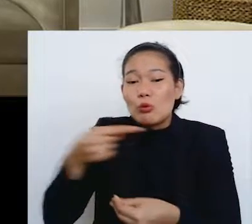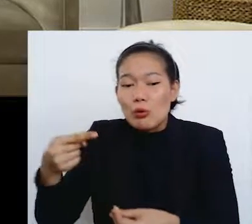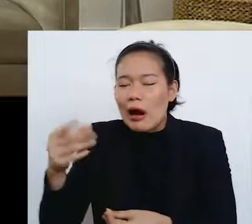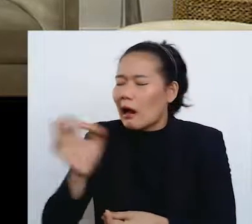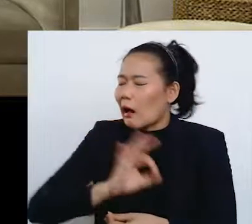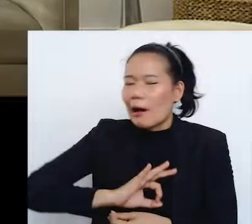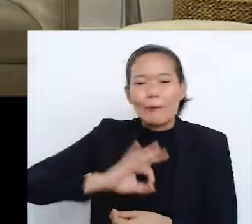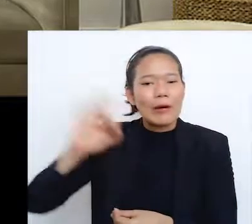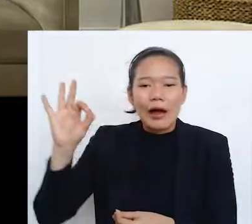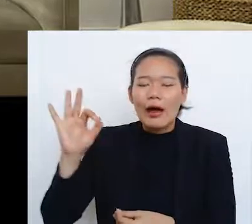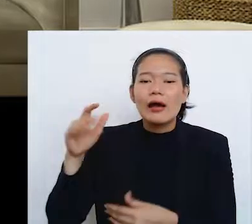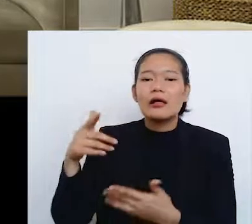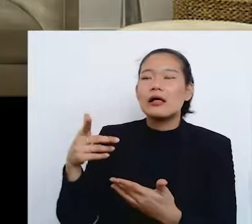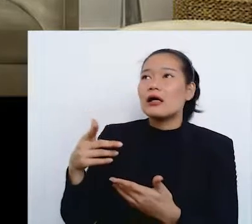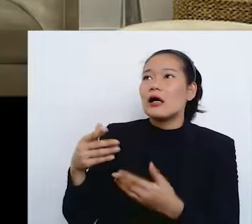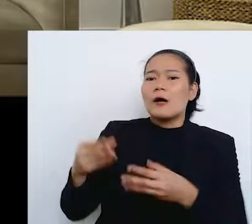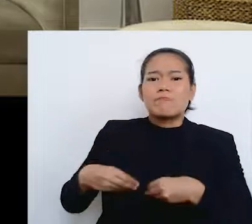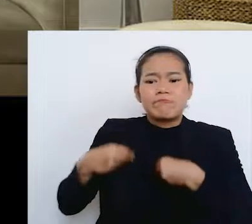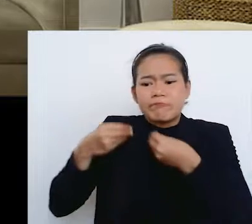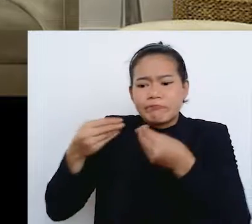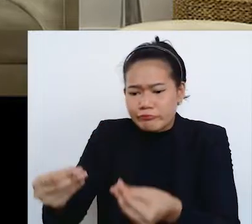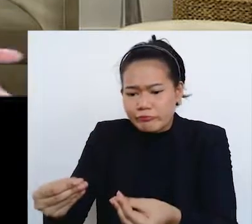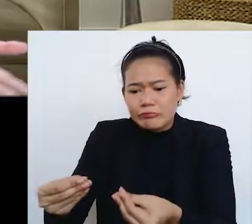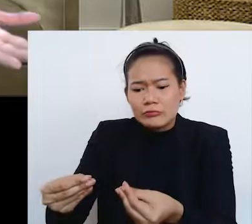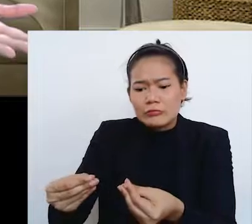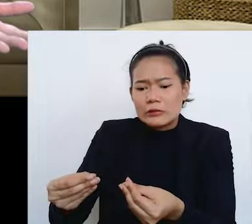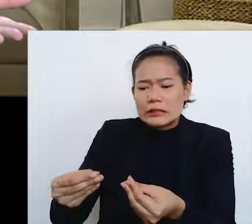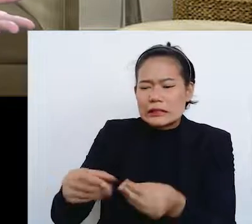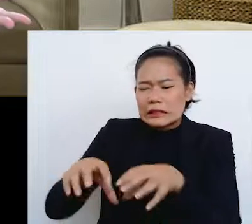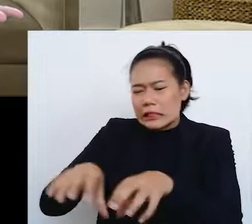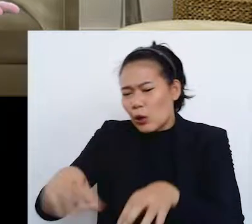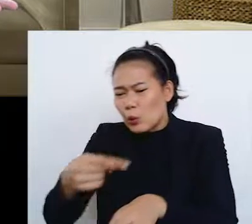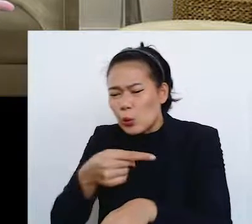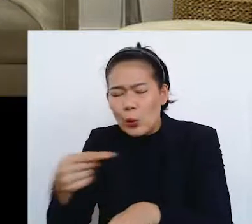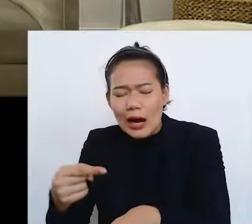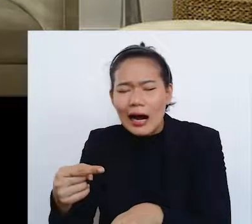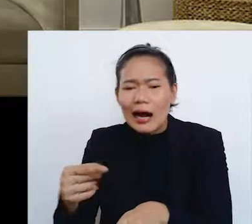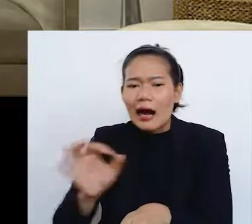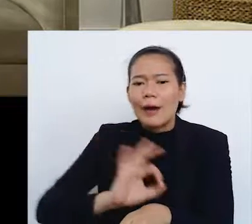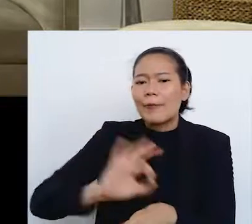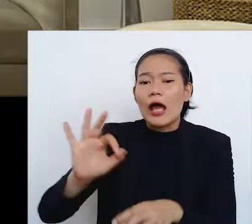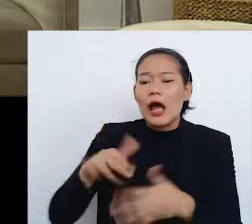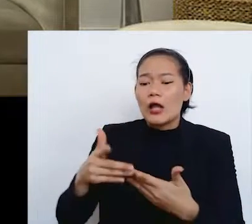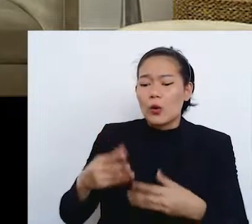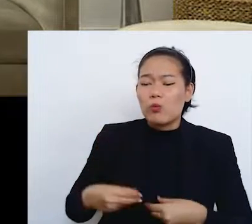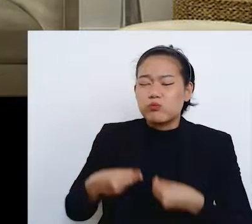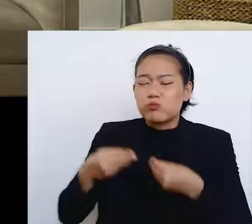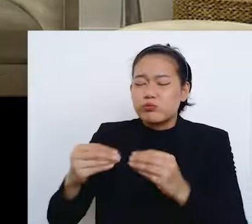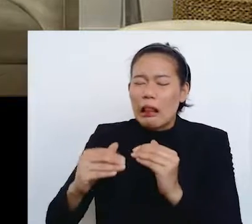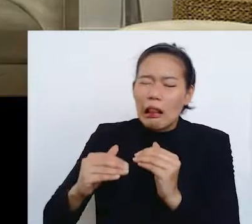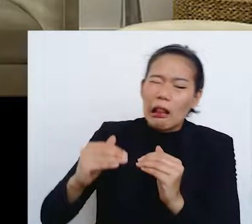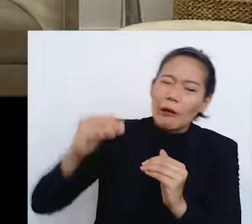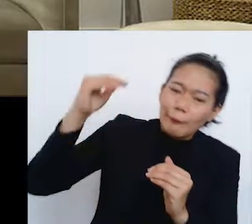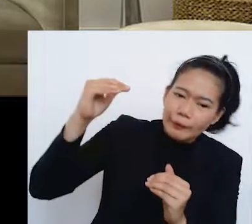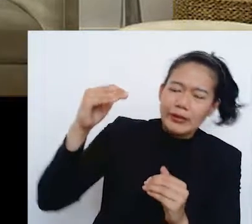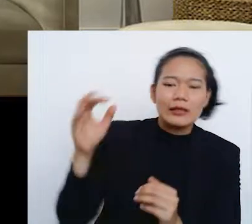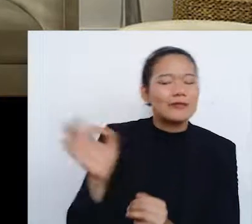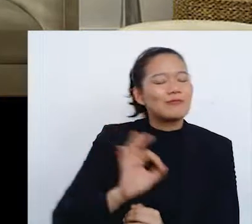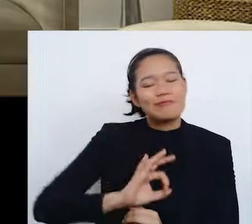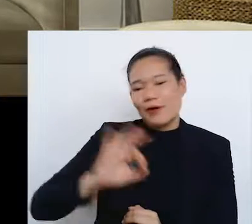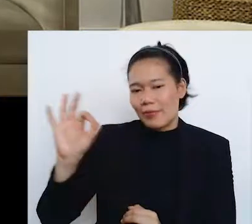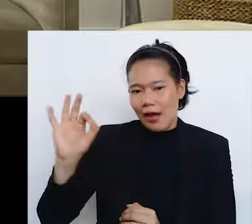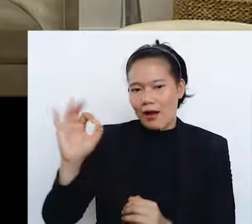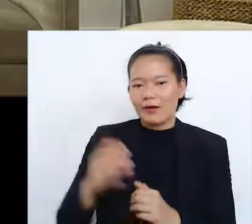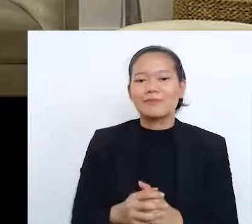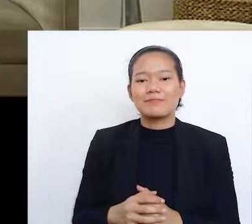ya, tidak pernah menyediakan kurang dan tidak pernah lebih.